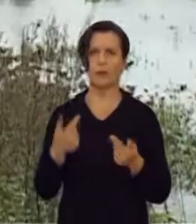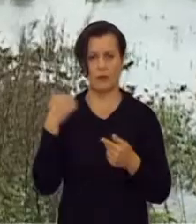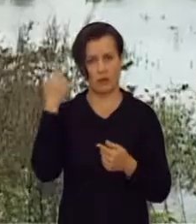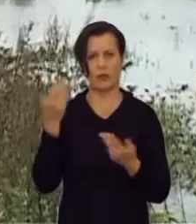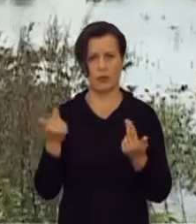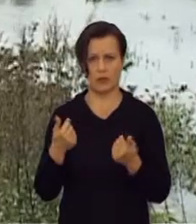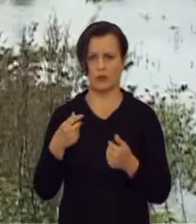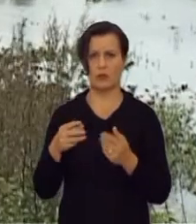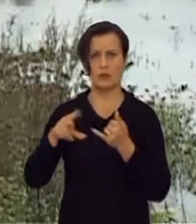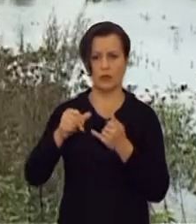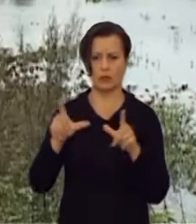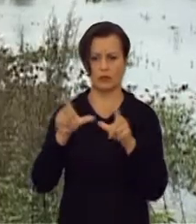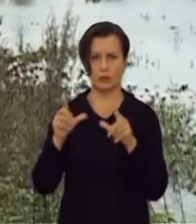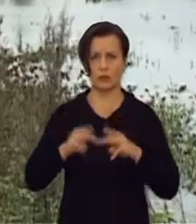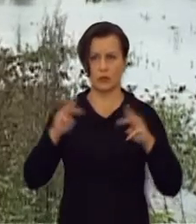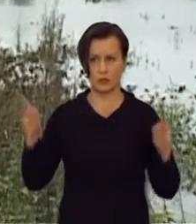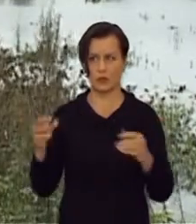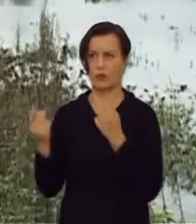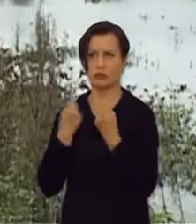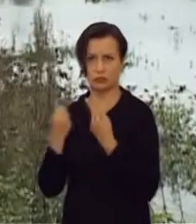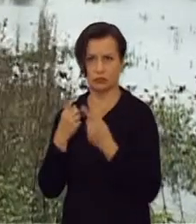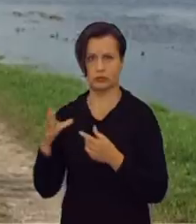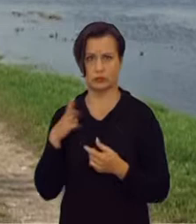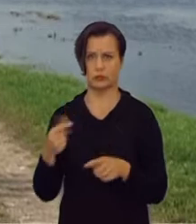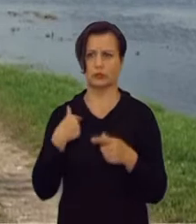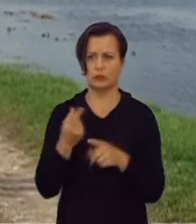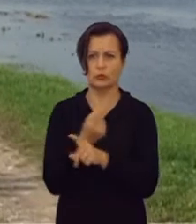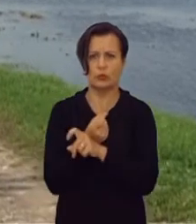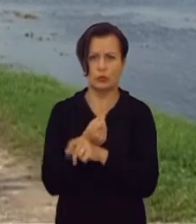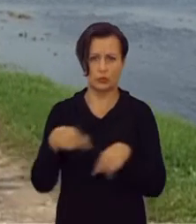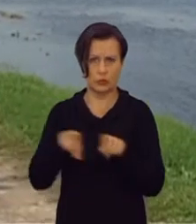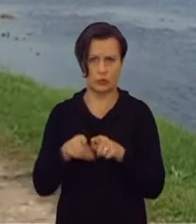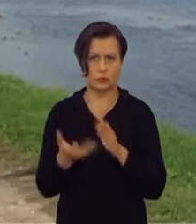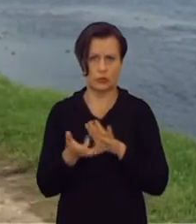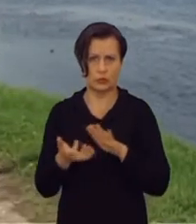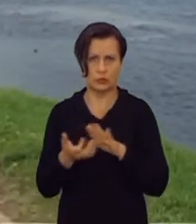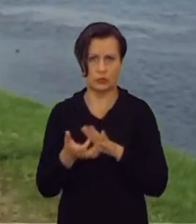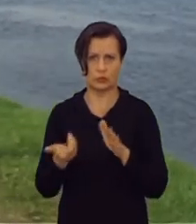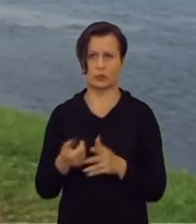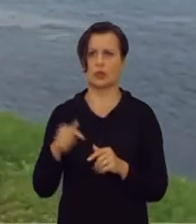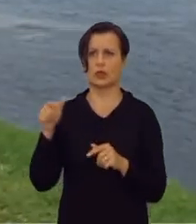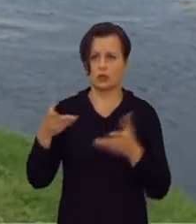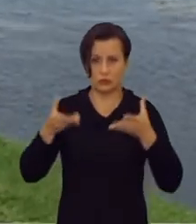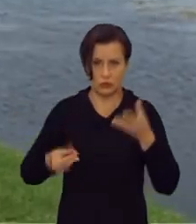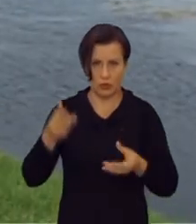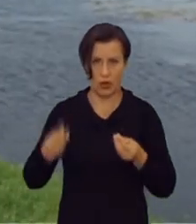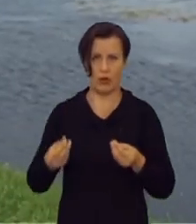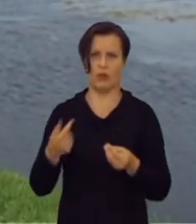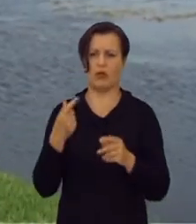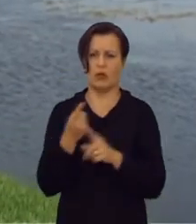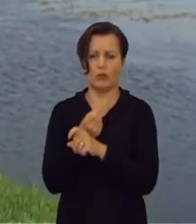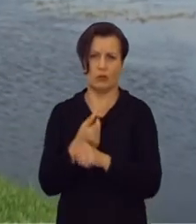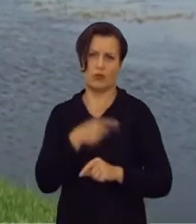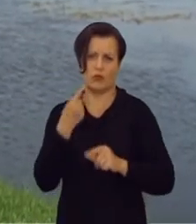nors mums teka kalbėti su žemės ūkio ministru, ne vien finansinė, reikia ir kūrą trūksta į ūkininkam, kadangi kuo šlapiau, to daugiau to kūrą